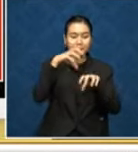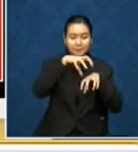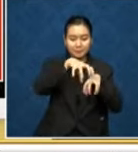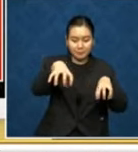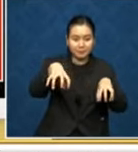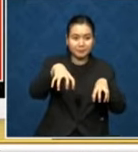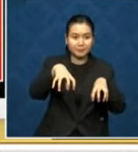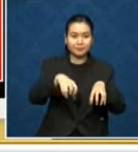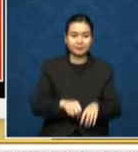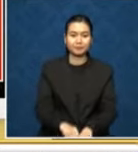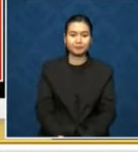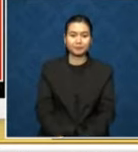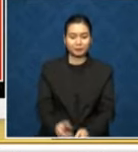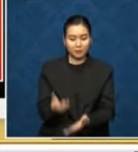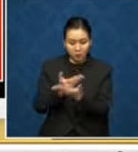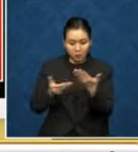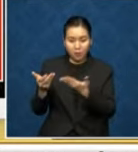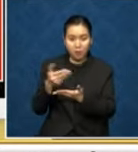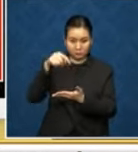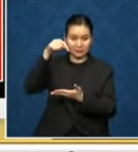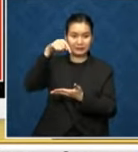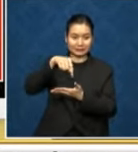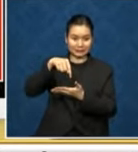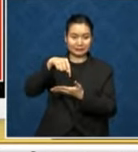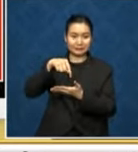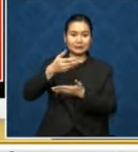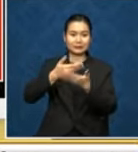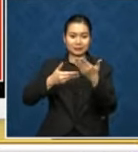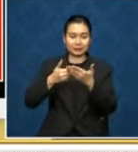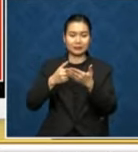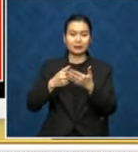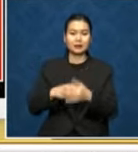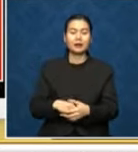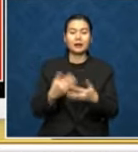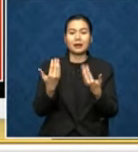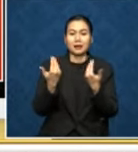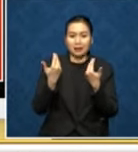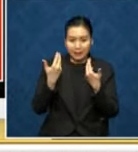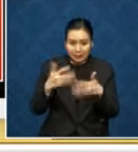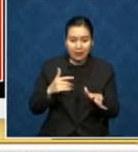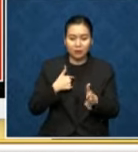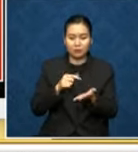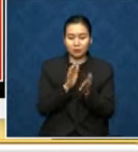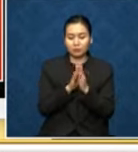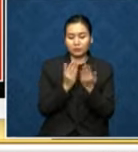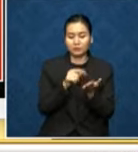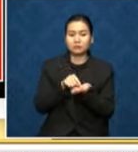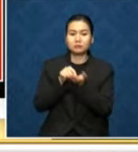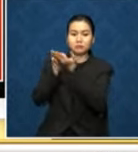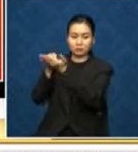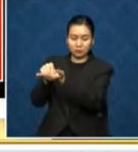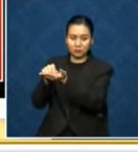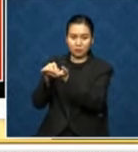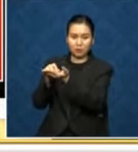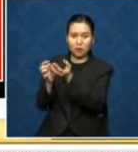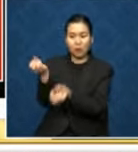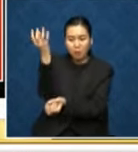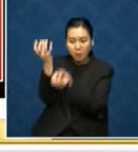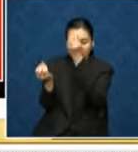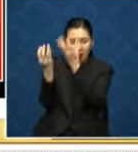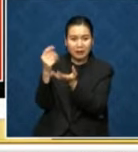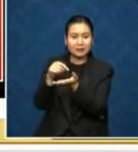กปลาซิวซึ่งผมเคยหารือในสภาแห่งนี้นะครับหลังจากผมหารือนะครับเขายื่นหนังสือขอกรมป่าไม้มา3ปีนะครับห